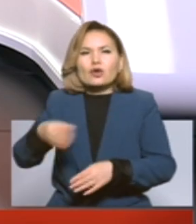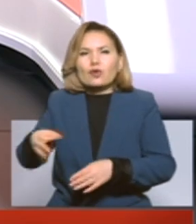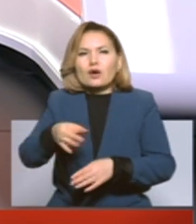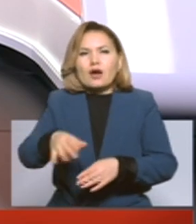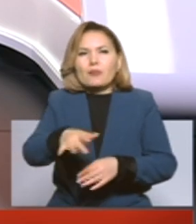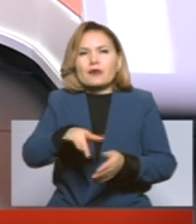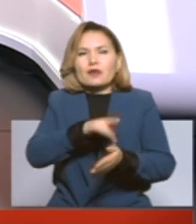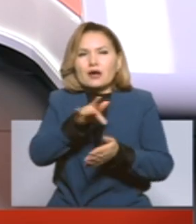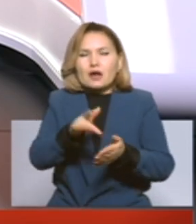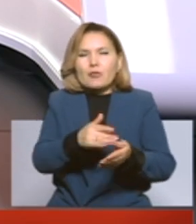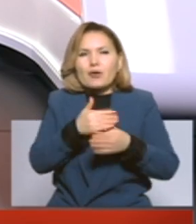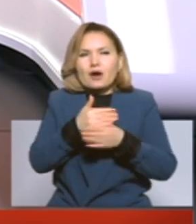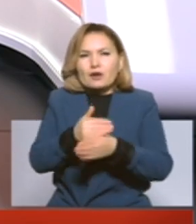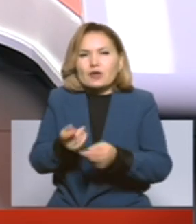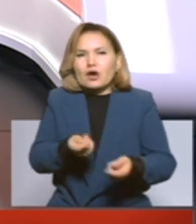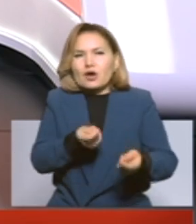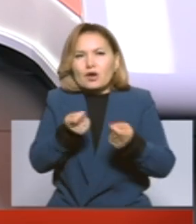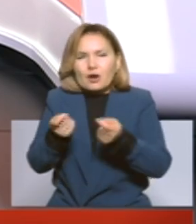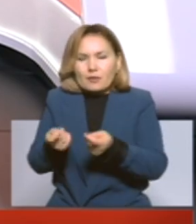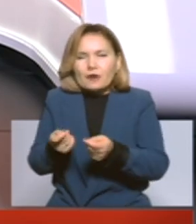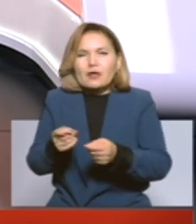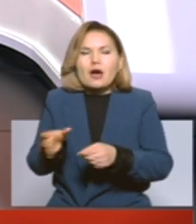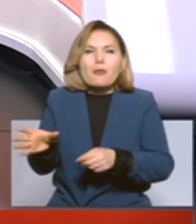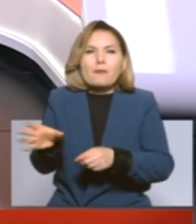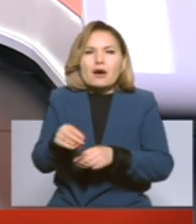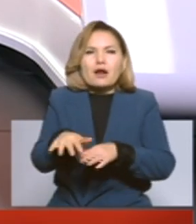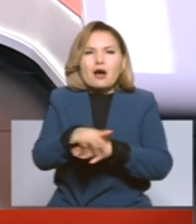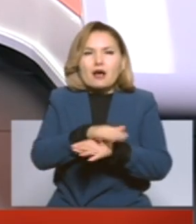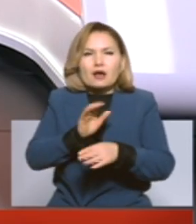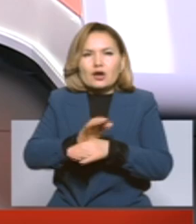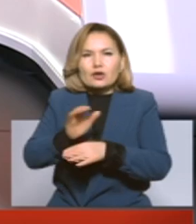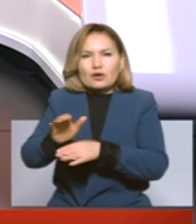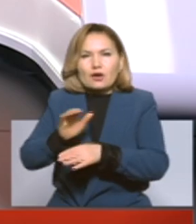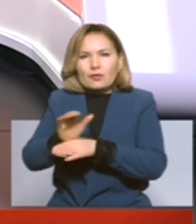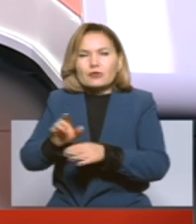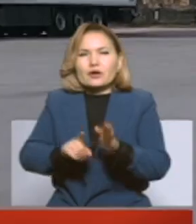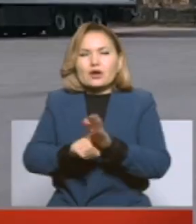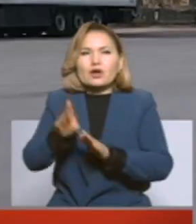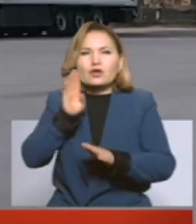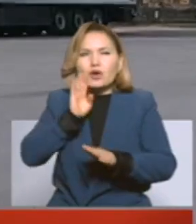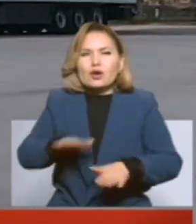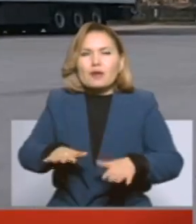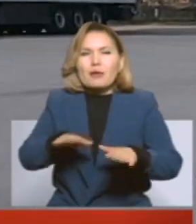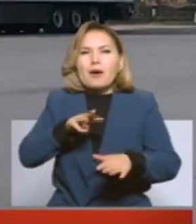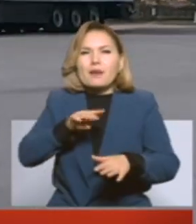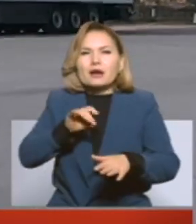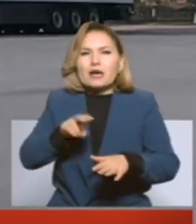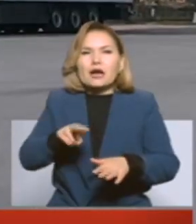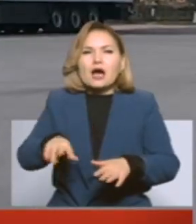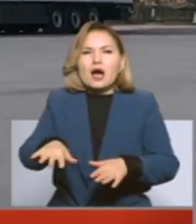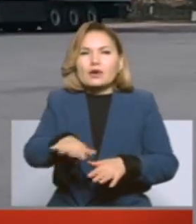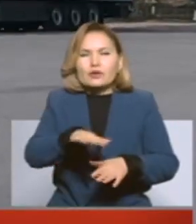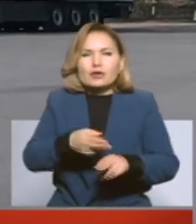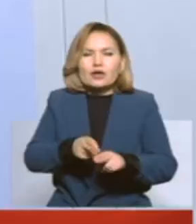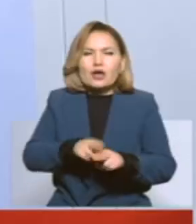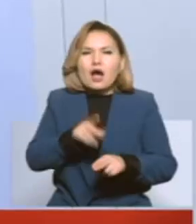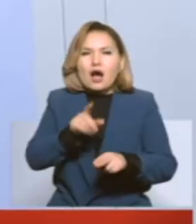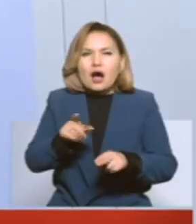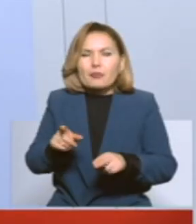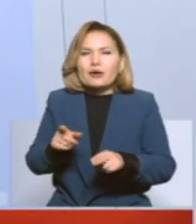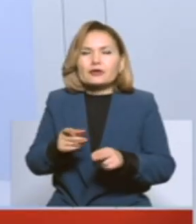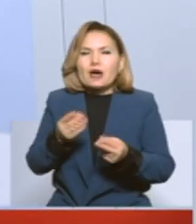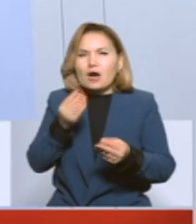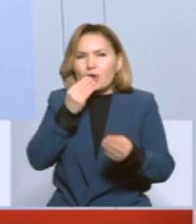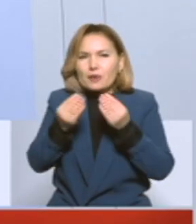қалаларында гуманитарлық көмек жиналып, кезегімен жөнелтілуде. Бұған дейін су басқан Мақтарал ауданының тұрғындары да азық түлік пен